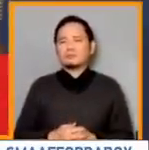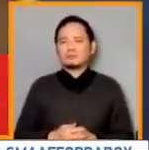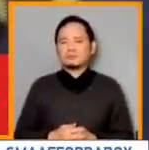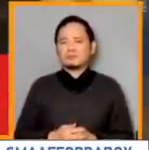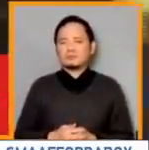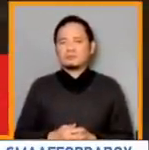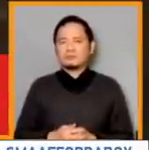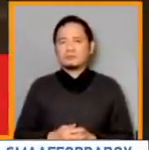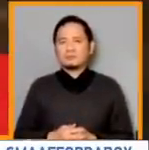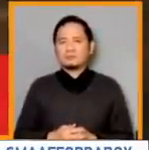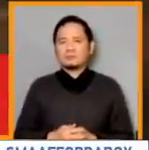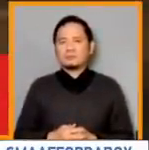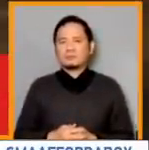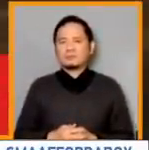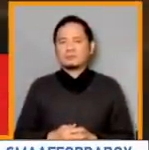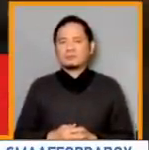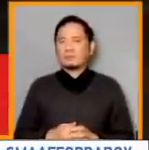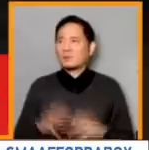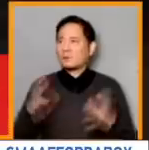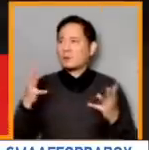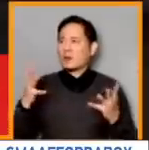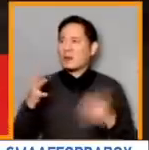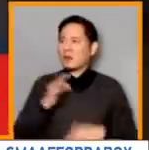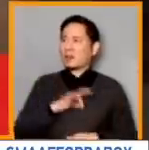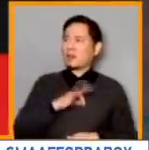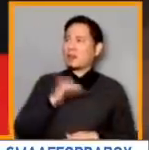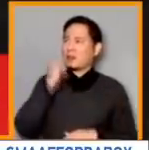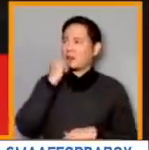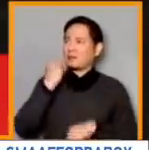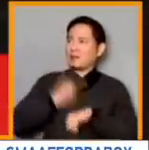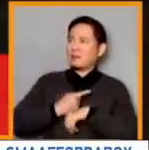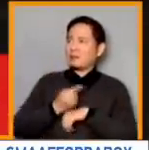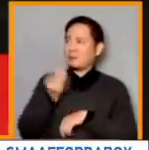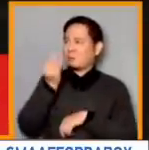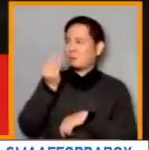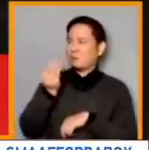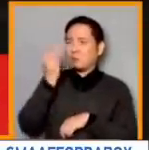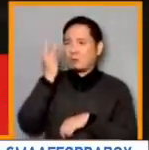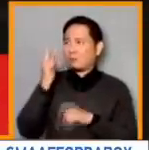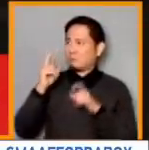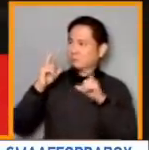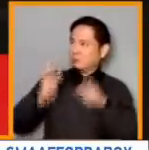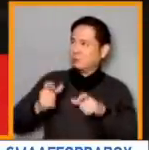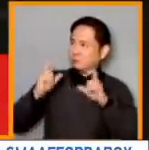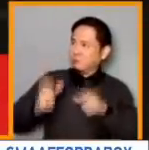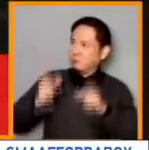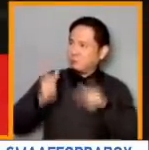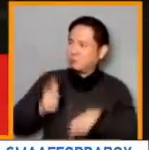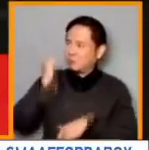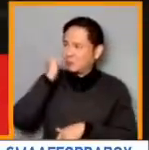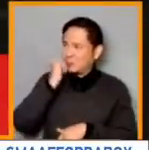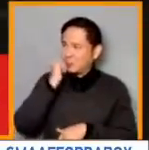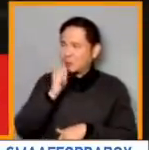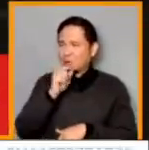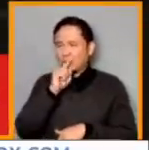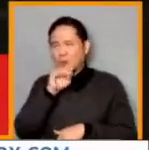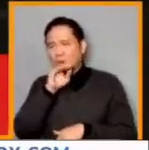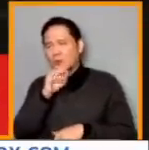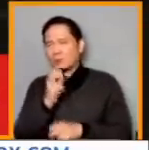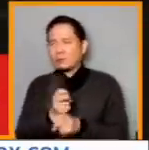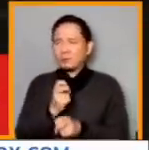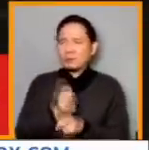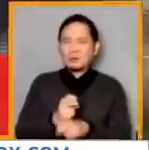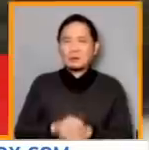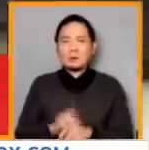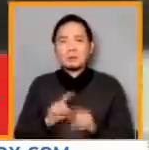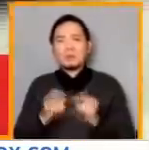wala nang kinikita sa araw-araw dahil laging lockdown na lang . Sobrang hirap. Pero ngayon